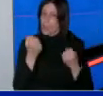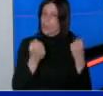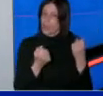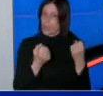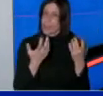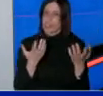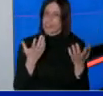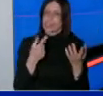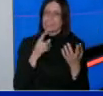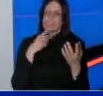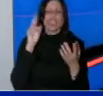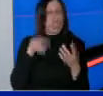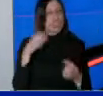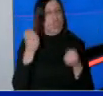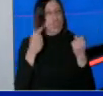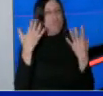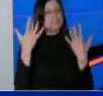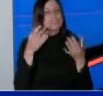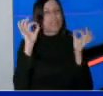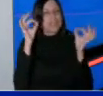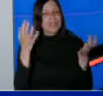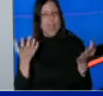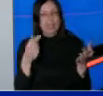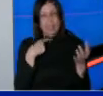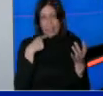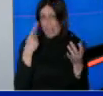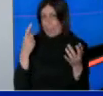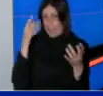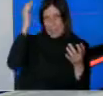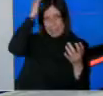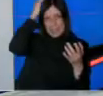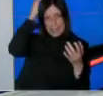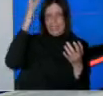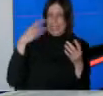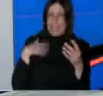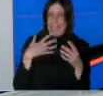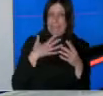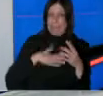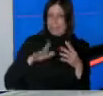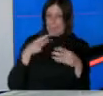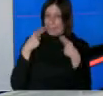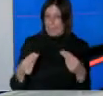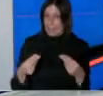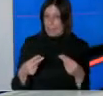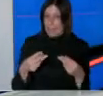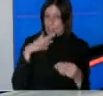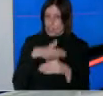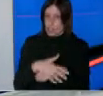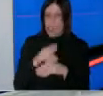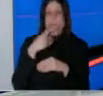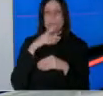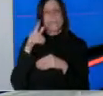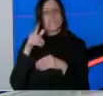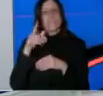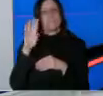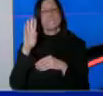מספיק מיליונים בחשבון. לא, אבל יש לאוטו הזה מספר מיוחד. אתה אומר נפתלי, יצר הנקמה הטבעי שיש בכל בן אדם, הוא פרגמטיסט. נפתלי בנט